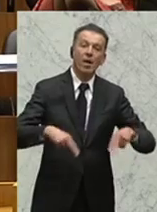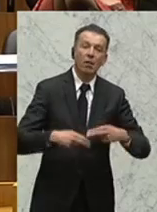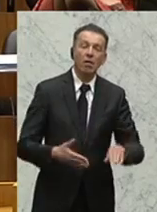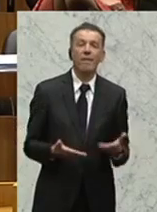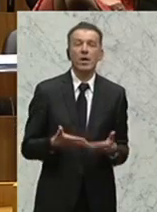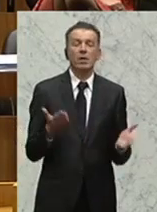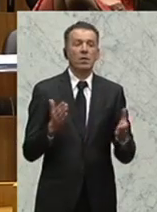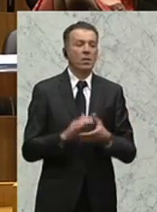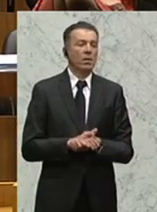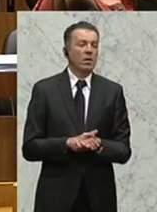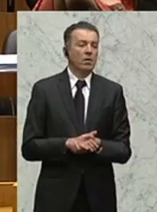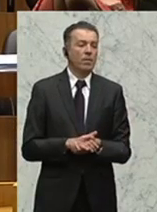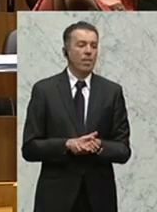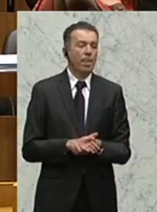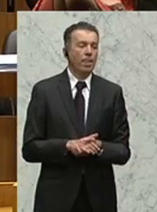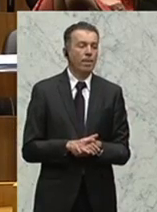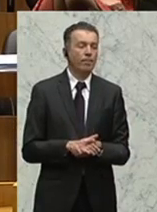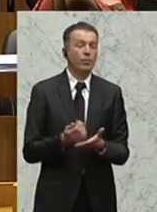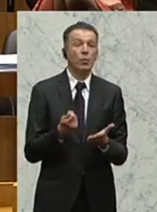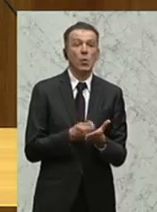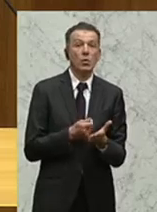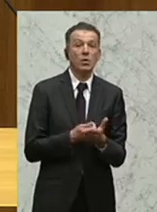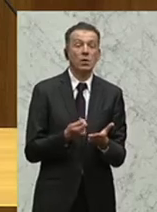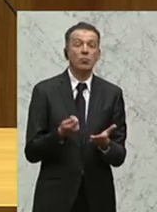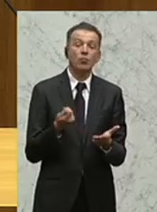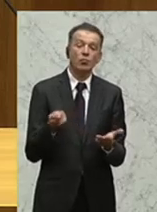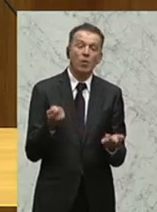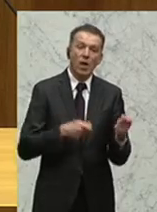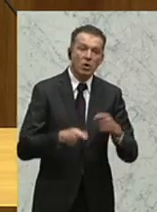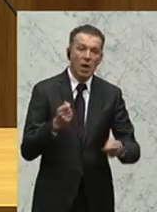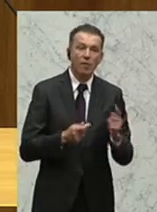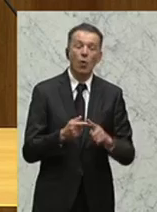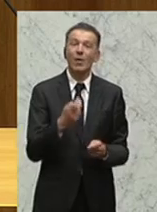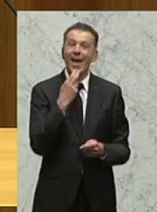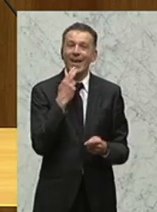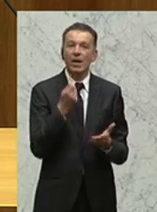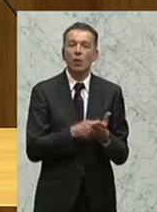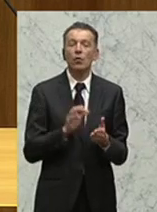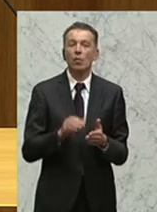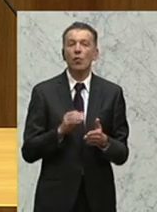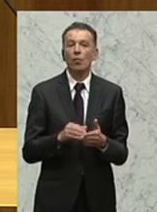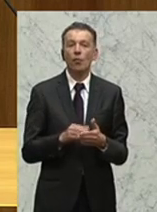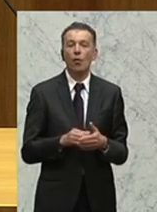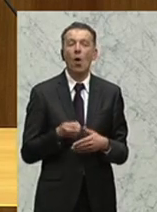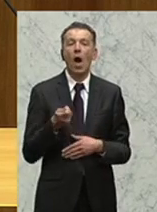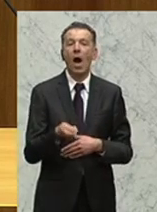wird, ist nämlich auch die Kosten, einerseits die Anschaffungskosten und die Energiekosten für die sogenannten